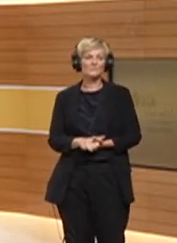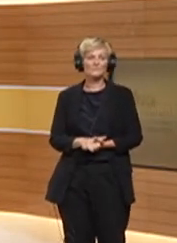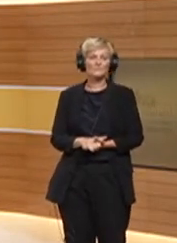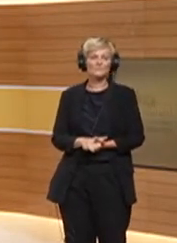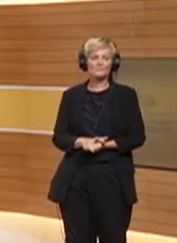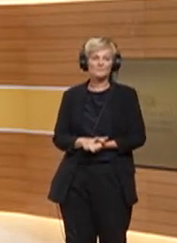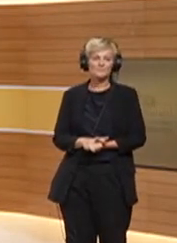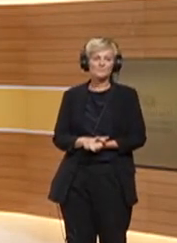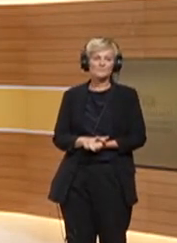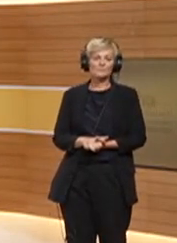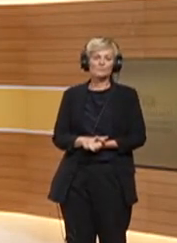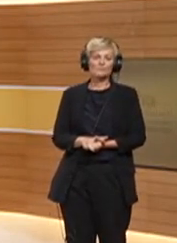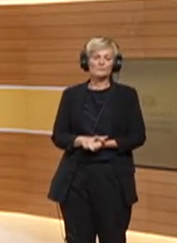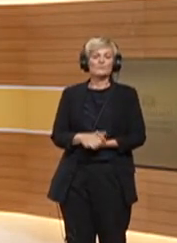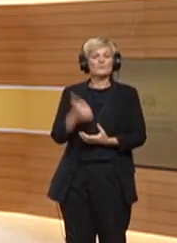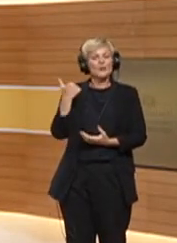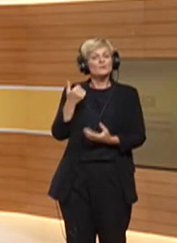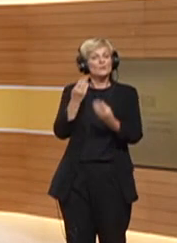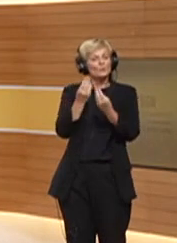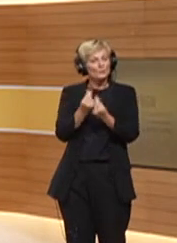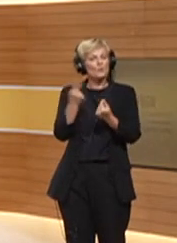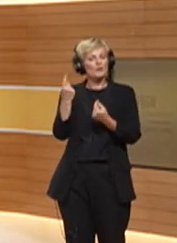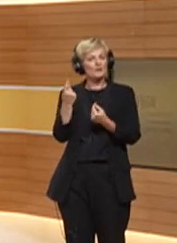viel Geld braucht, Zeit und auch